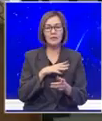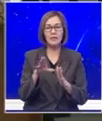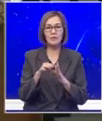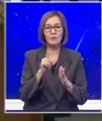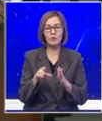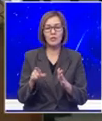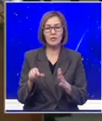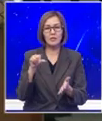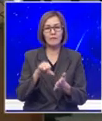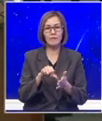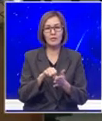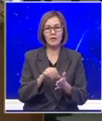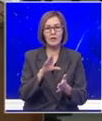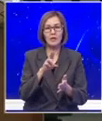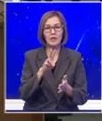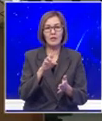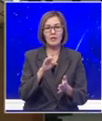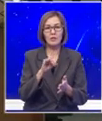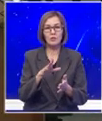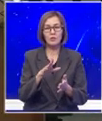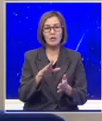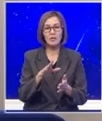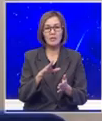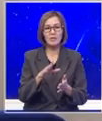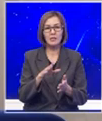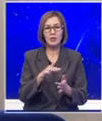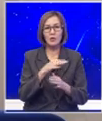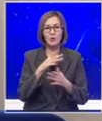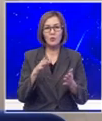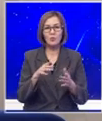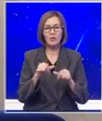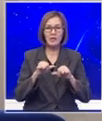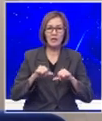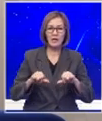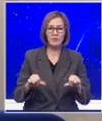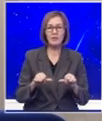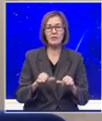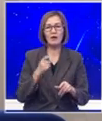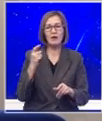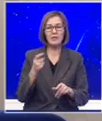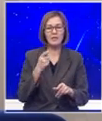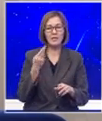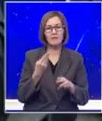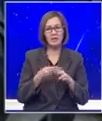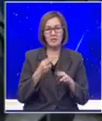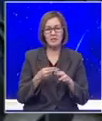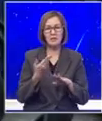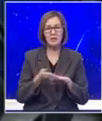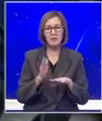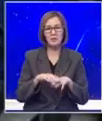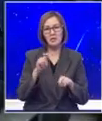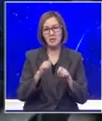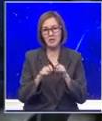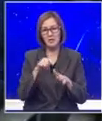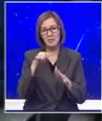депутаттары да шет қалмады. Назгүл Садықова артық бюрократия мен көптеген комиссиялар фермерлердің жұмысын қиындататынын атап өтті.